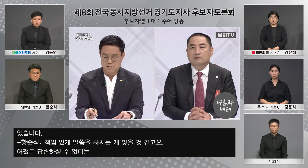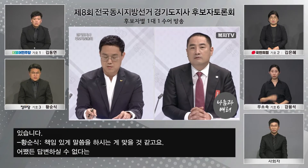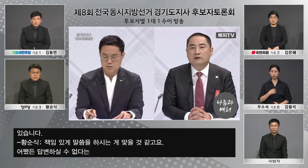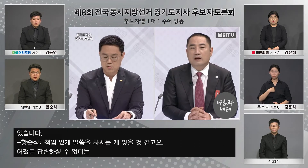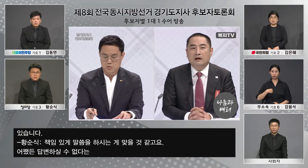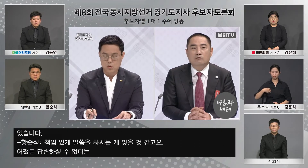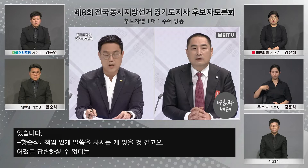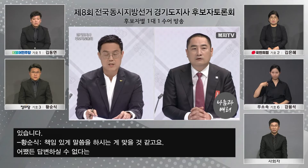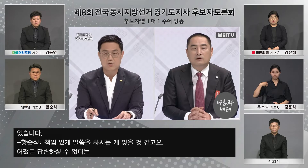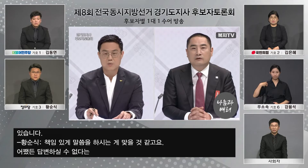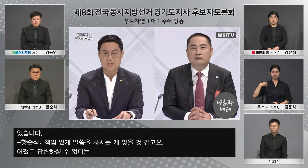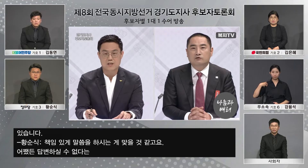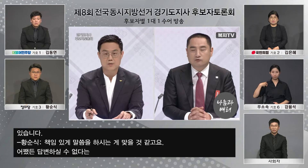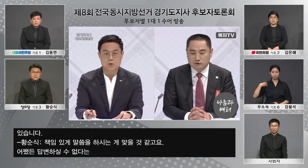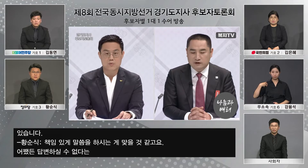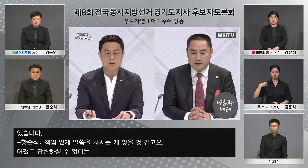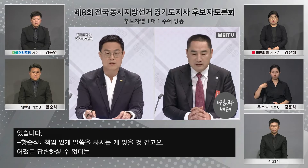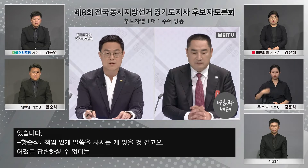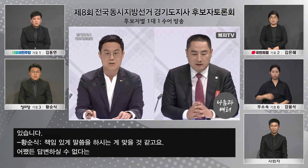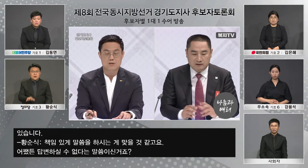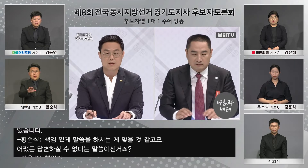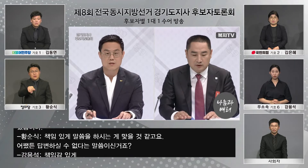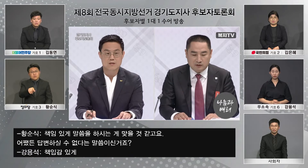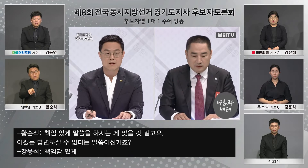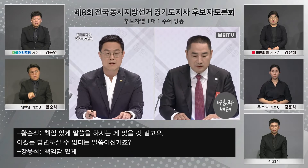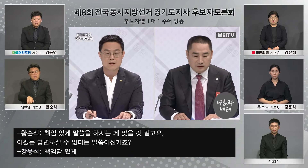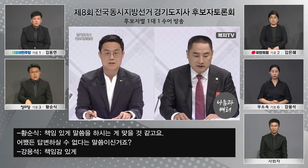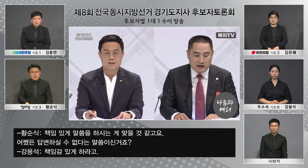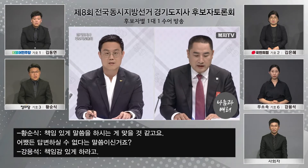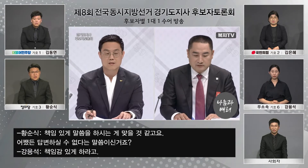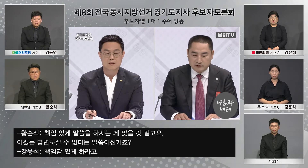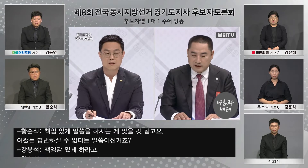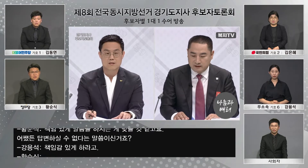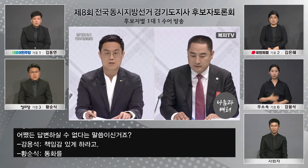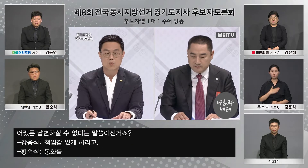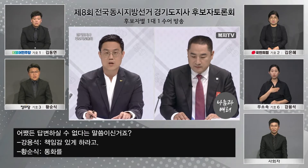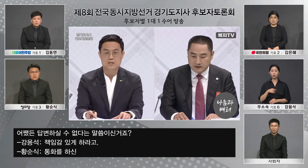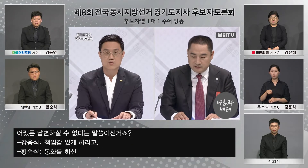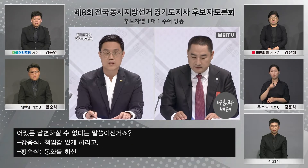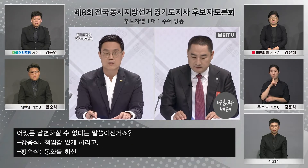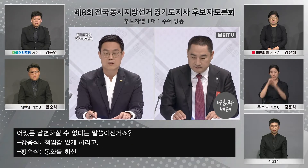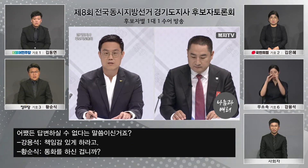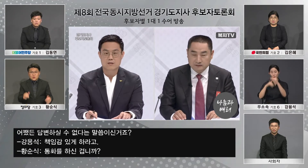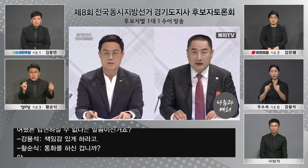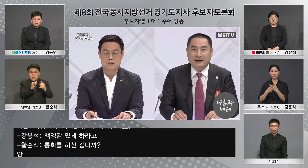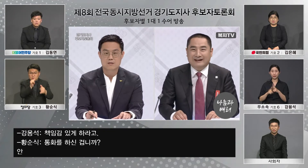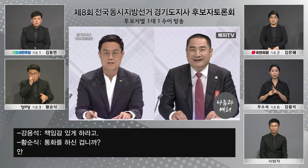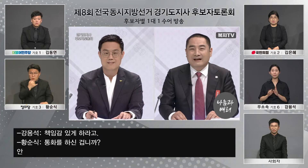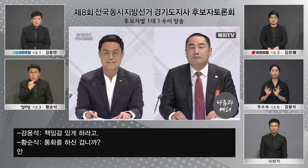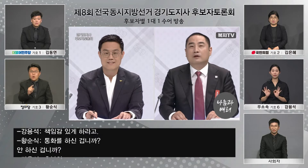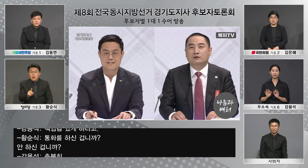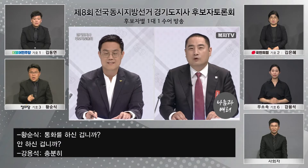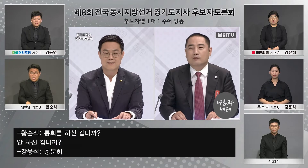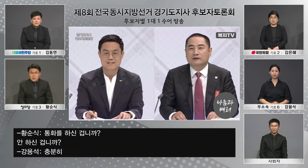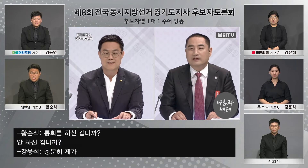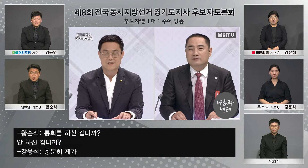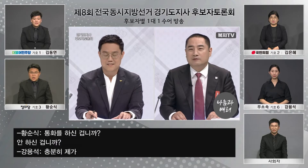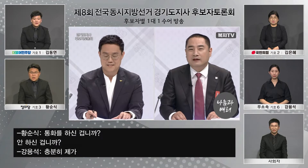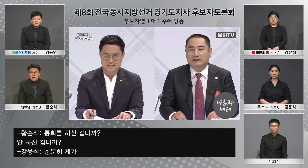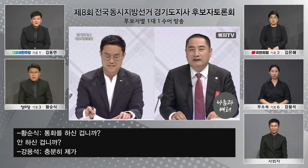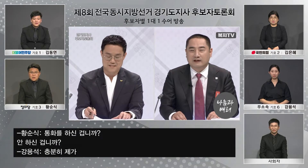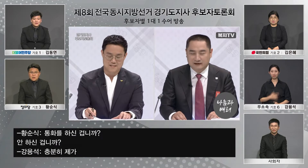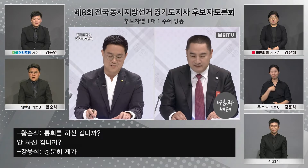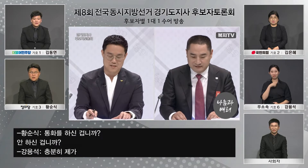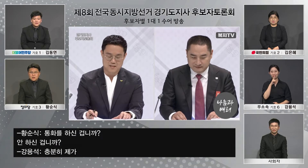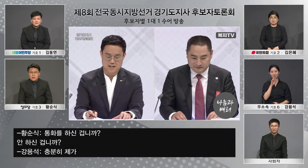가지고 책임감 있게 하라고 하는 통화하신 겁니까? 안 거에서 하신 충분히 겁니까? 제가 뭐 이해하겠습니다. 통화하신 거예요? 뭐 노코멘트